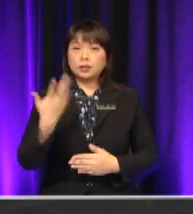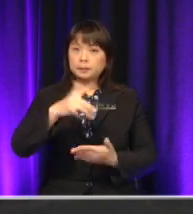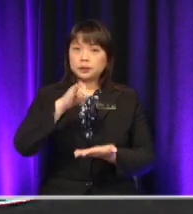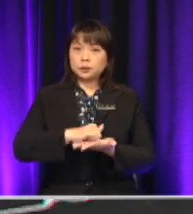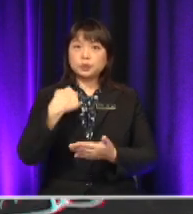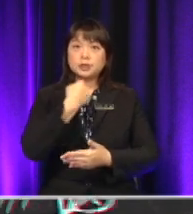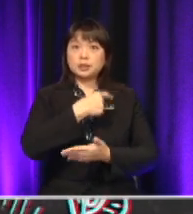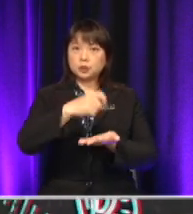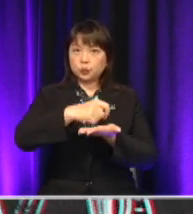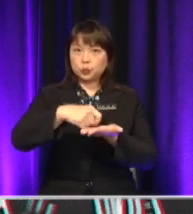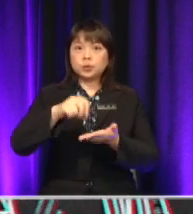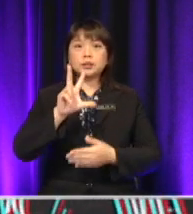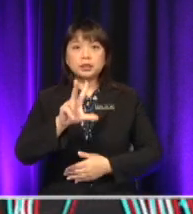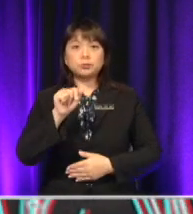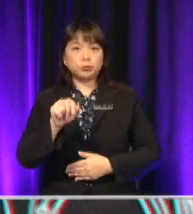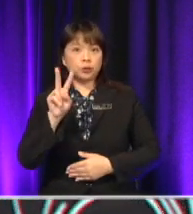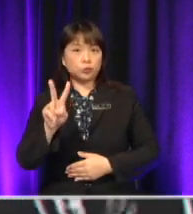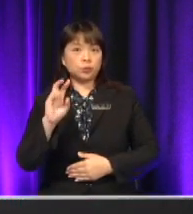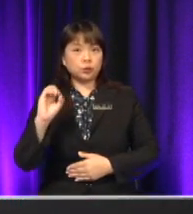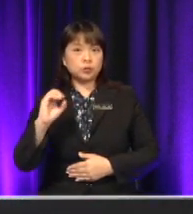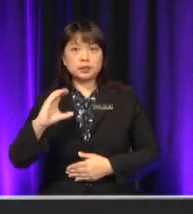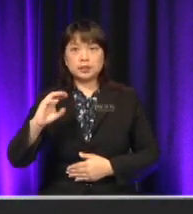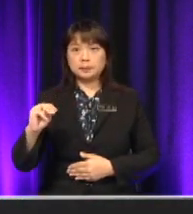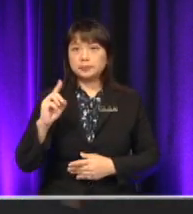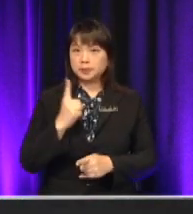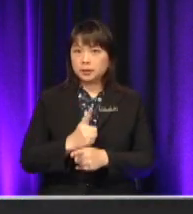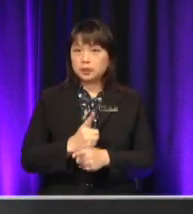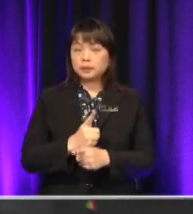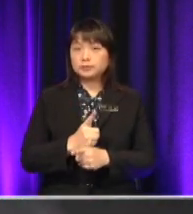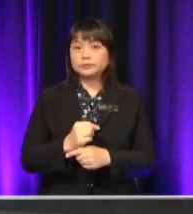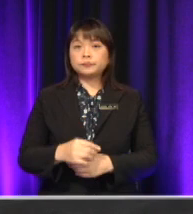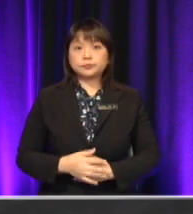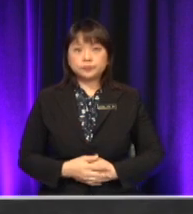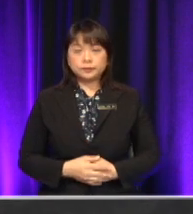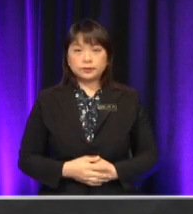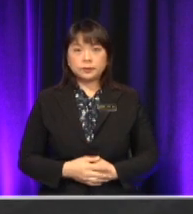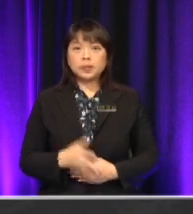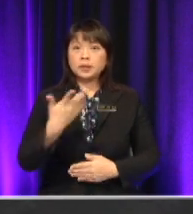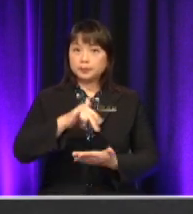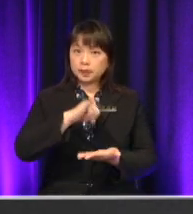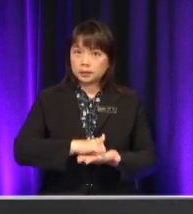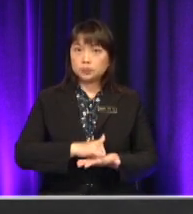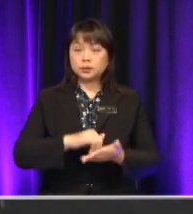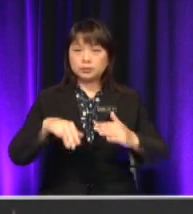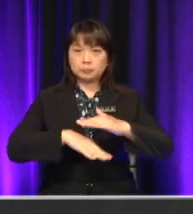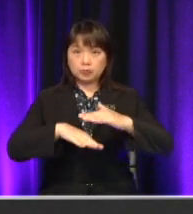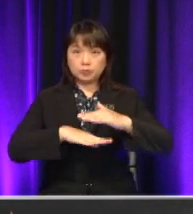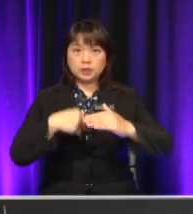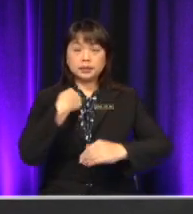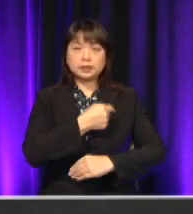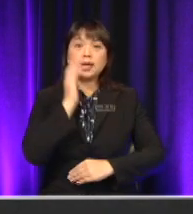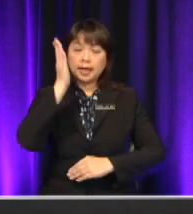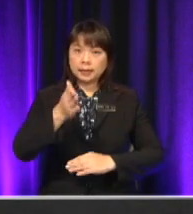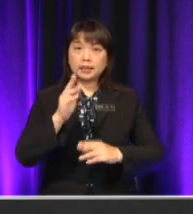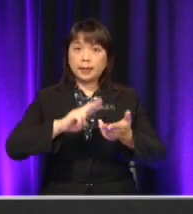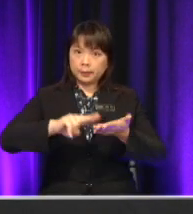siap-siap 3.20 cm. Okey, kita tunjuk siap-siap kat sini 3.20 cm. Kemudian yang bawah ni kita akan baca